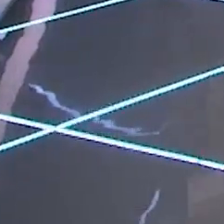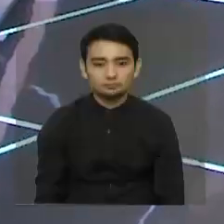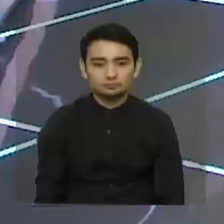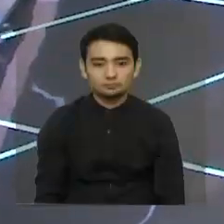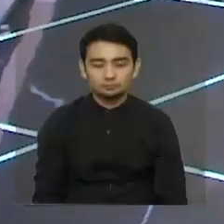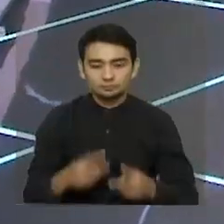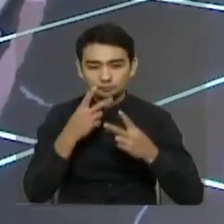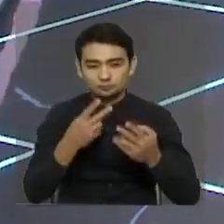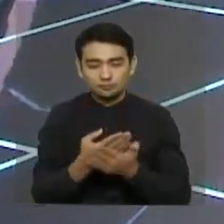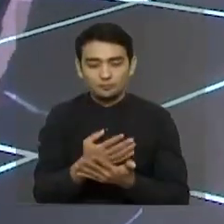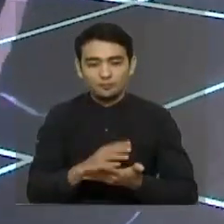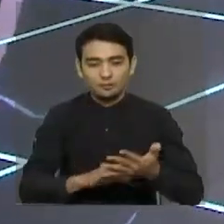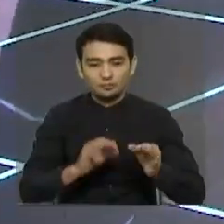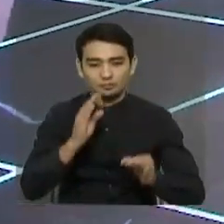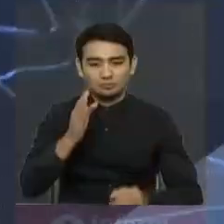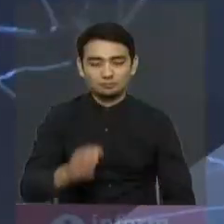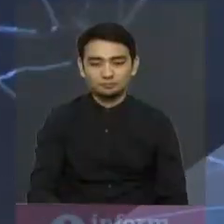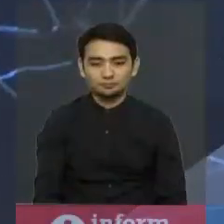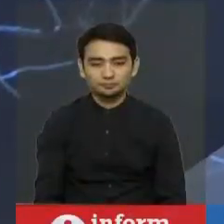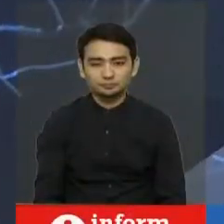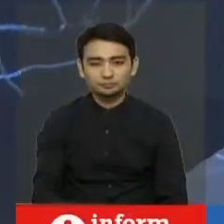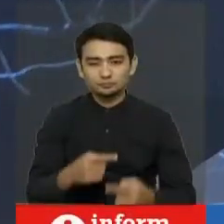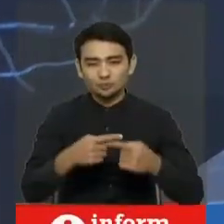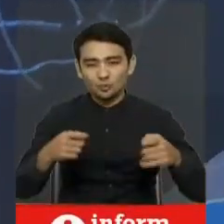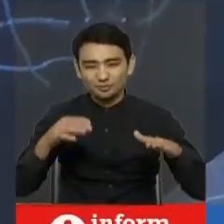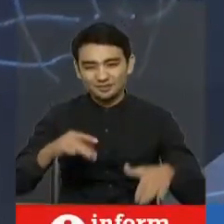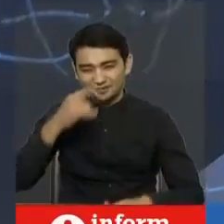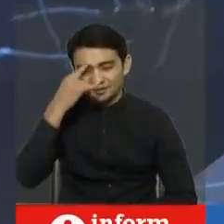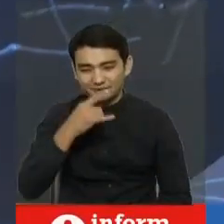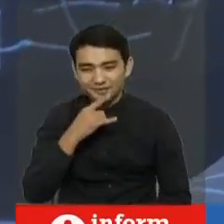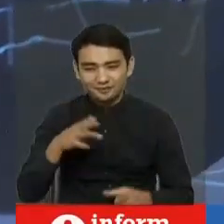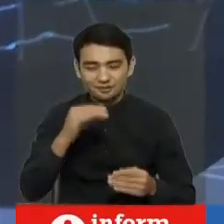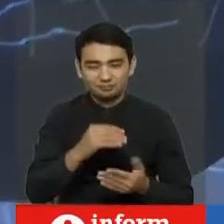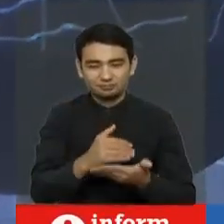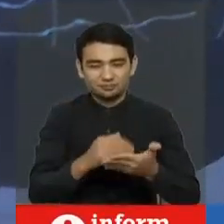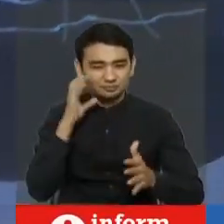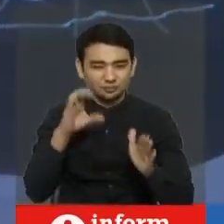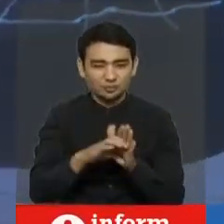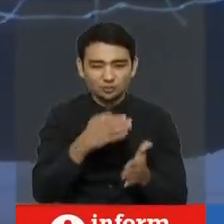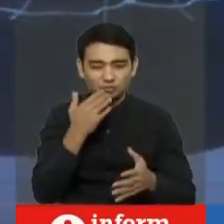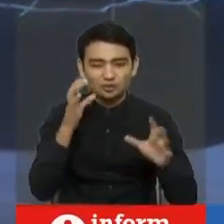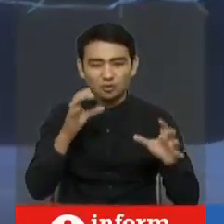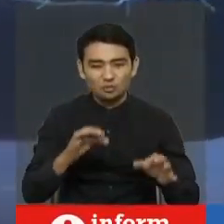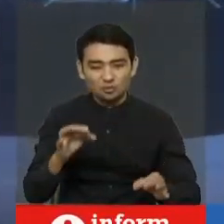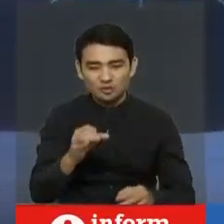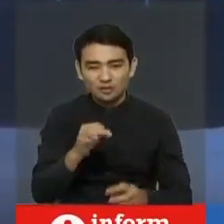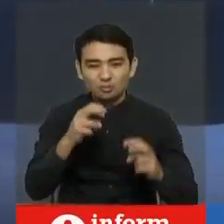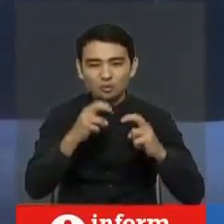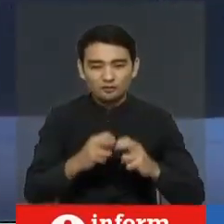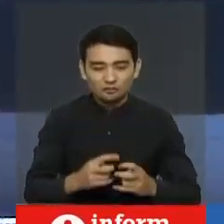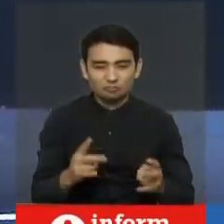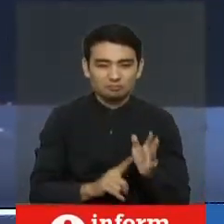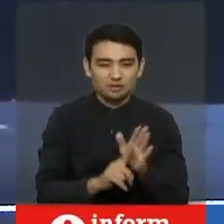Вы смотрите «Информбюро», мы продолжаем выпуск. Хостелы в Казахстане не соблюдают правила пожарной безопасности. Проверять их